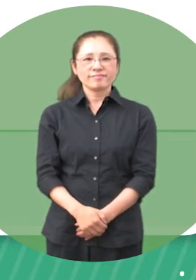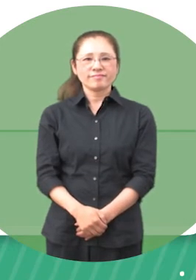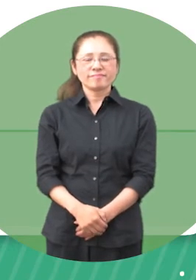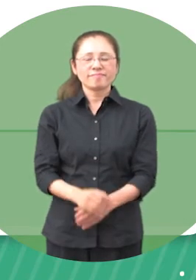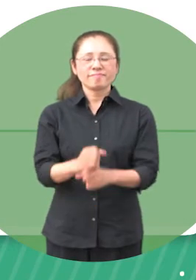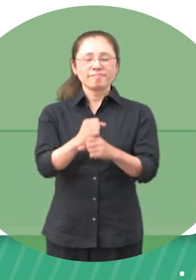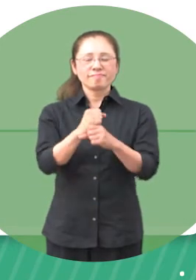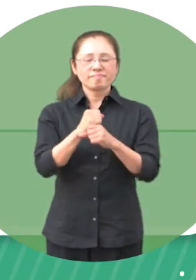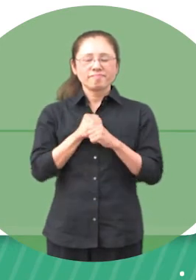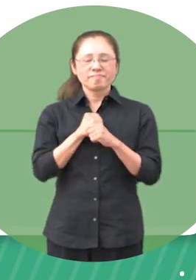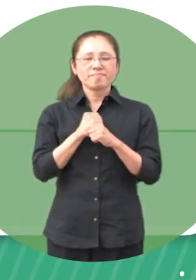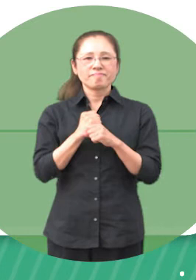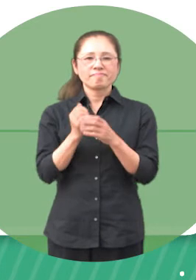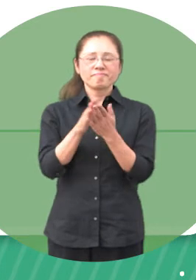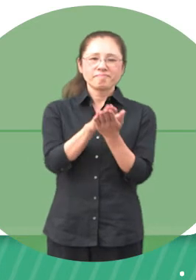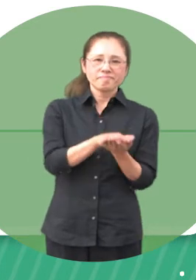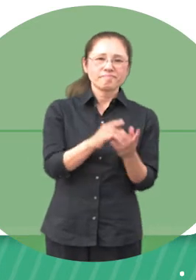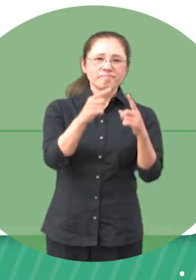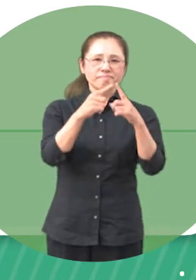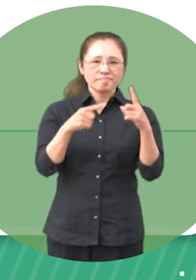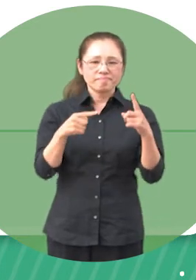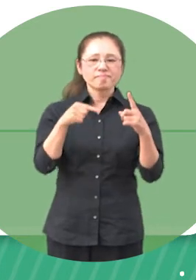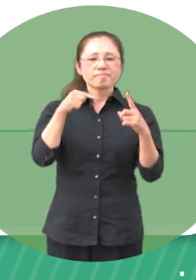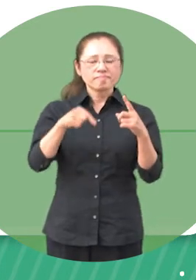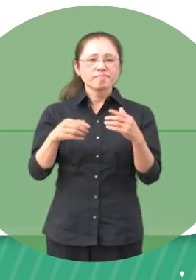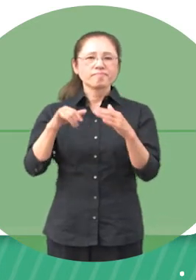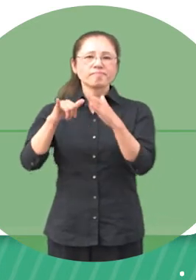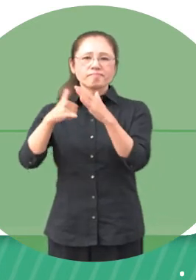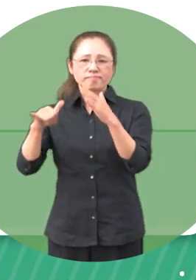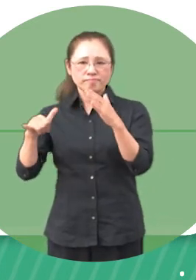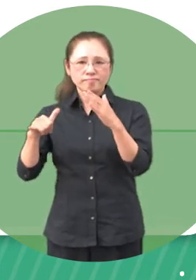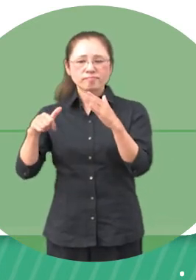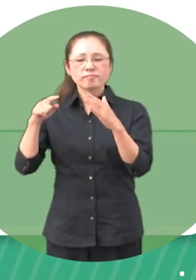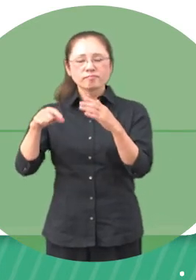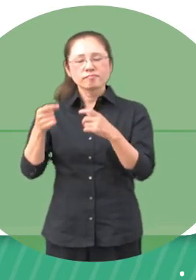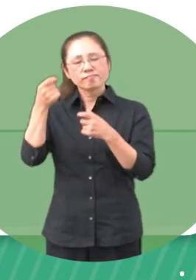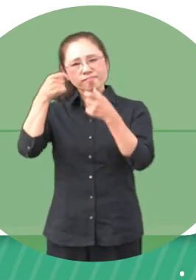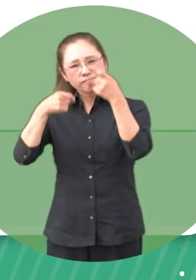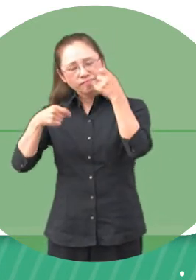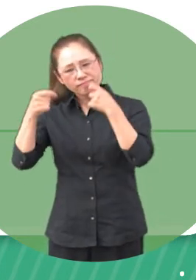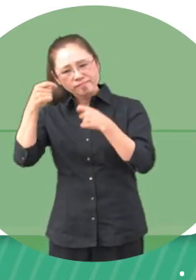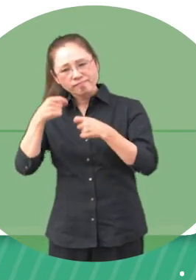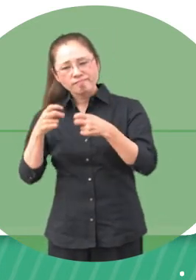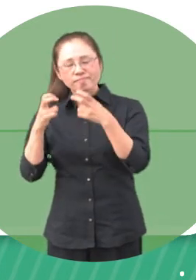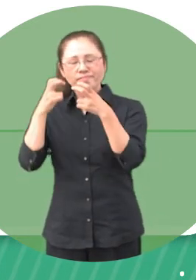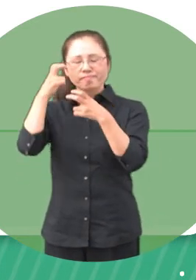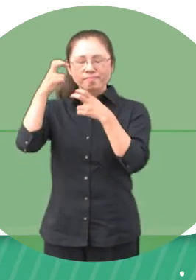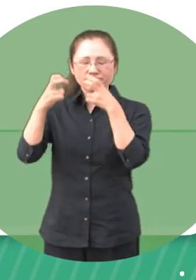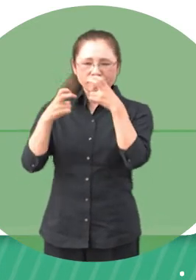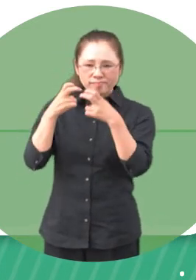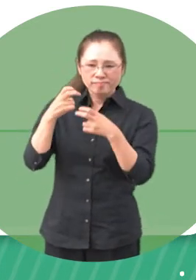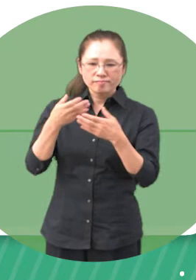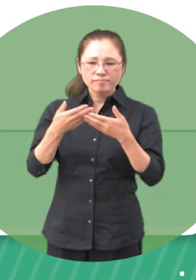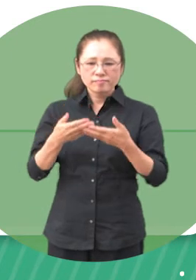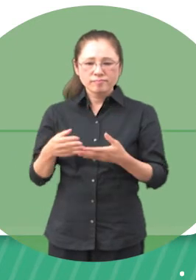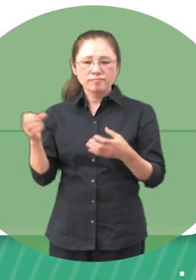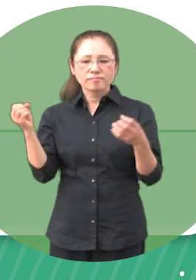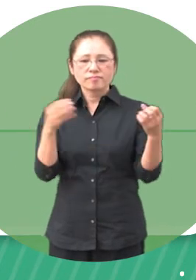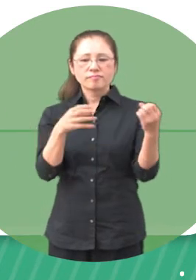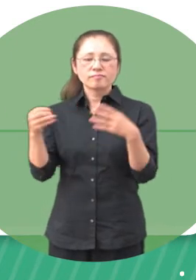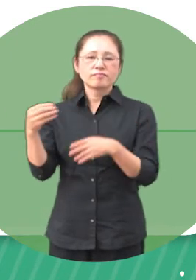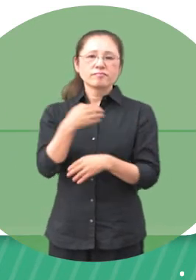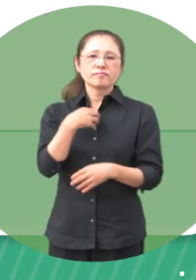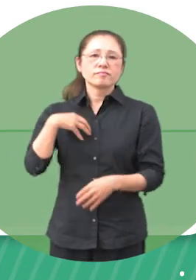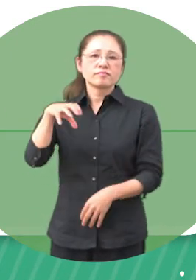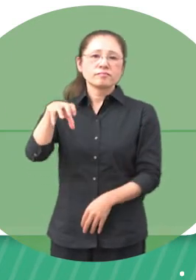県では大切な人を自死で亡くされた遺族が悲しみや悩みを安心して語り合うことができる